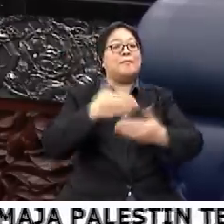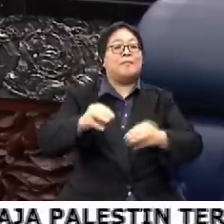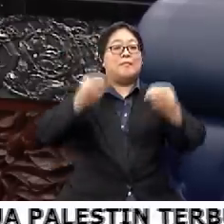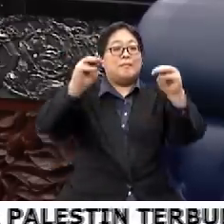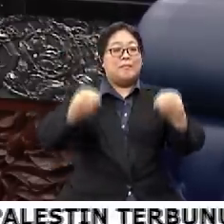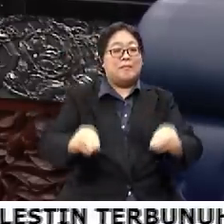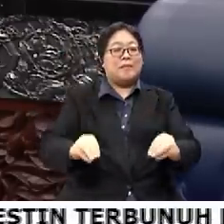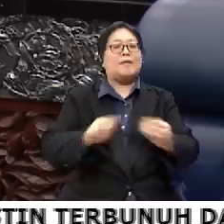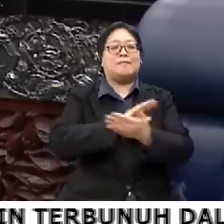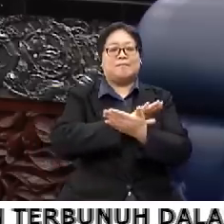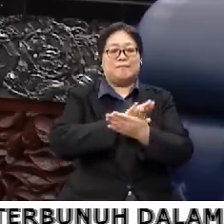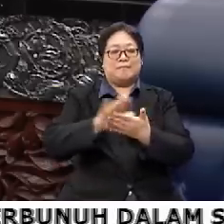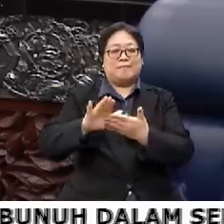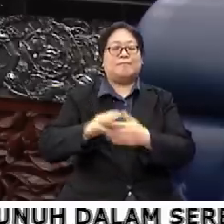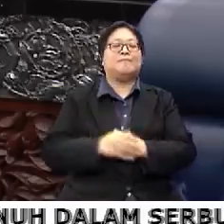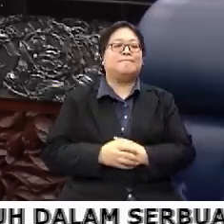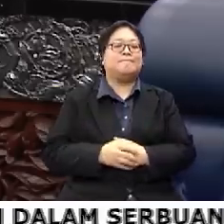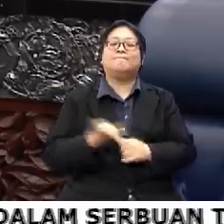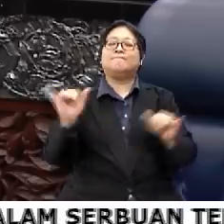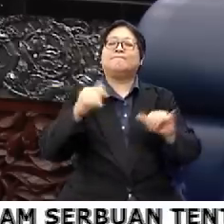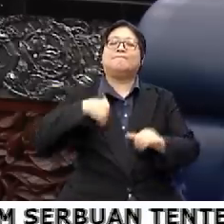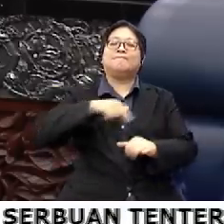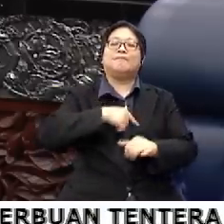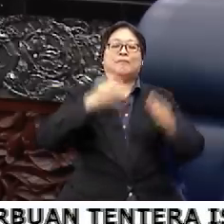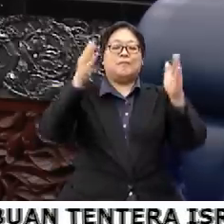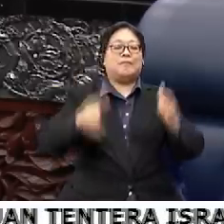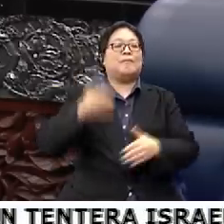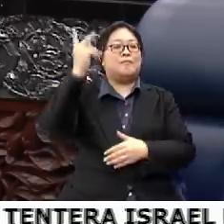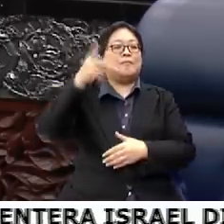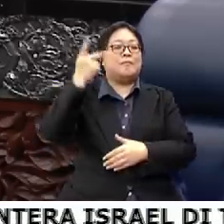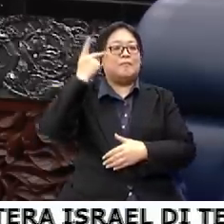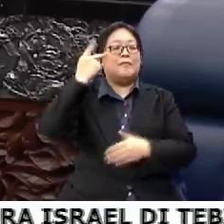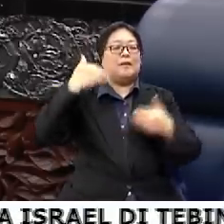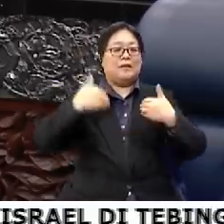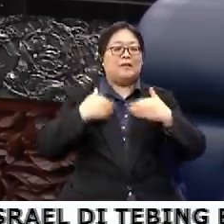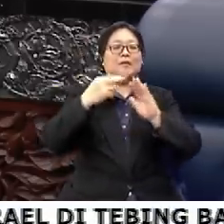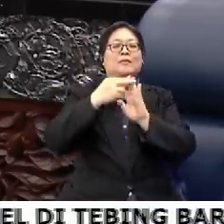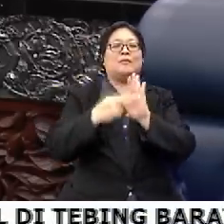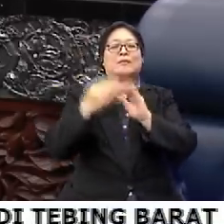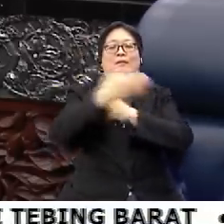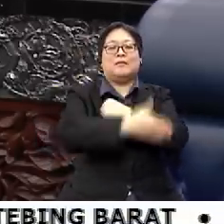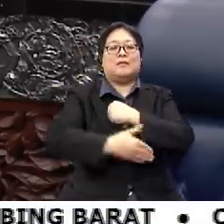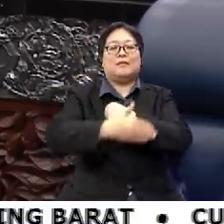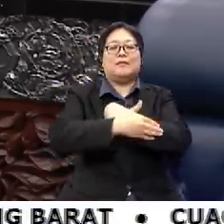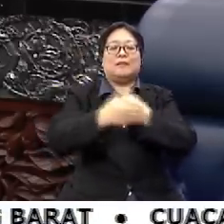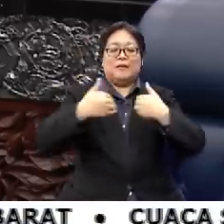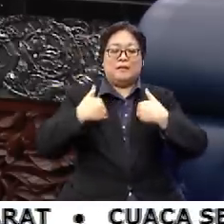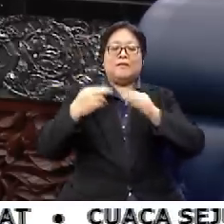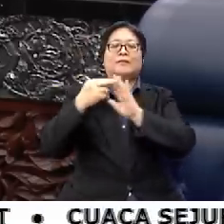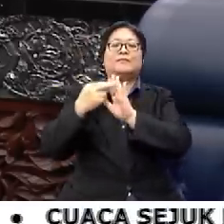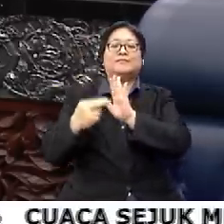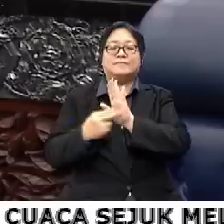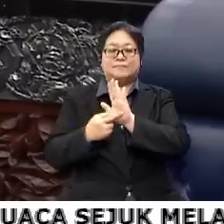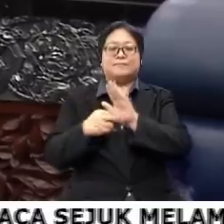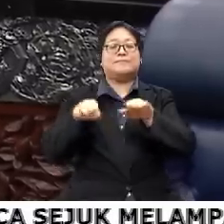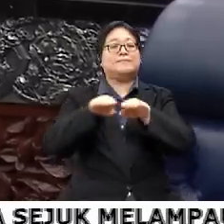ini akan dapat disempurnakan. Begitu juga kita selaku ahli politik, ada undang-undang negara, ada undang-undang